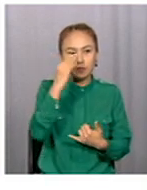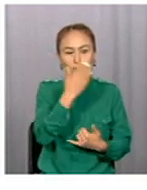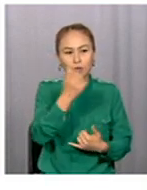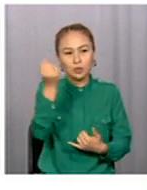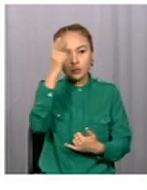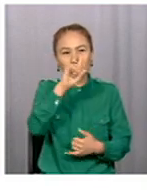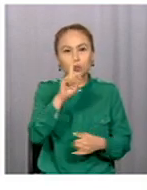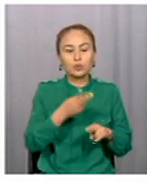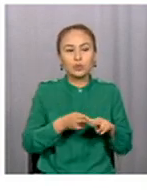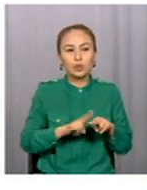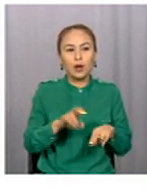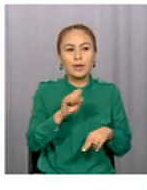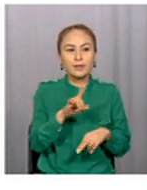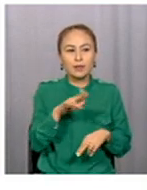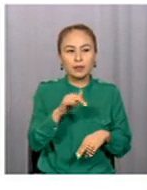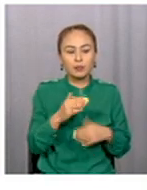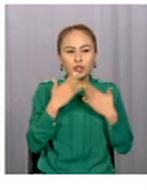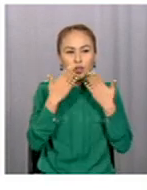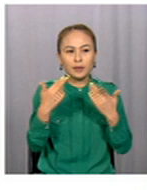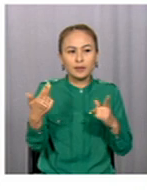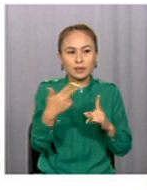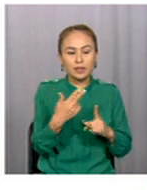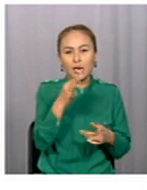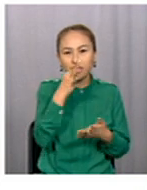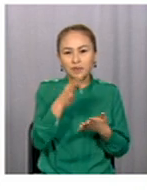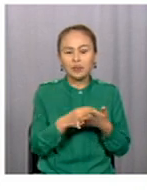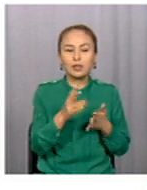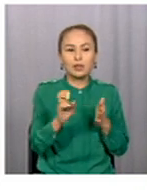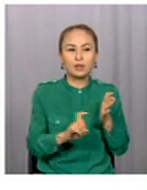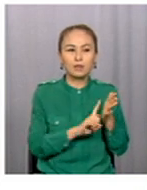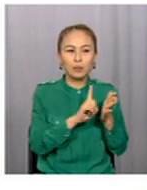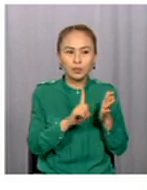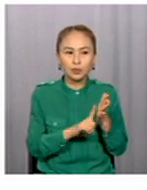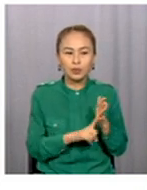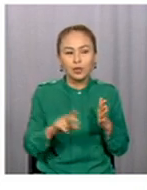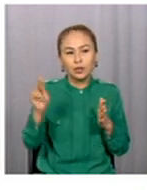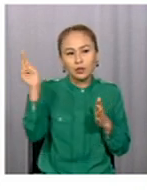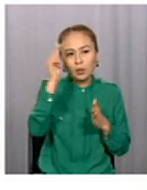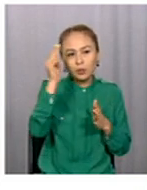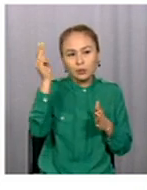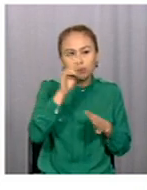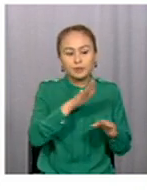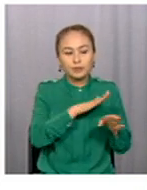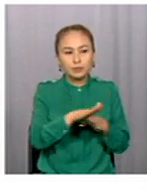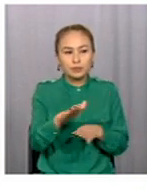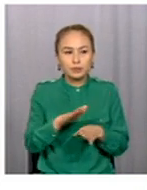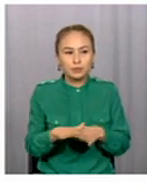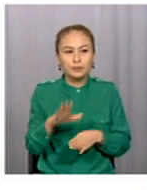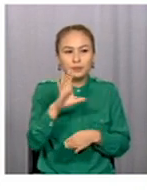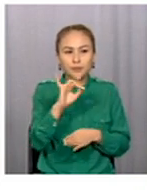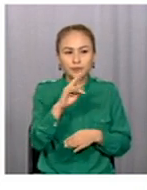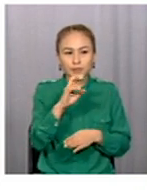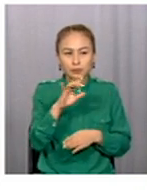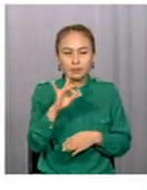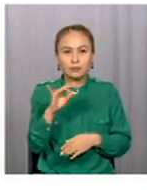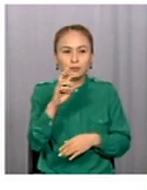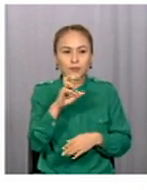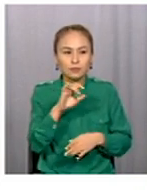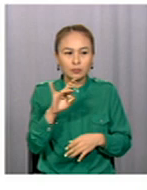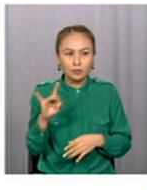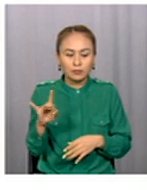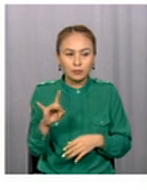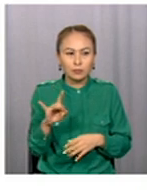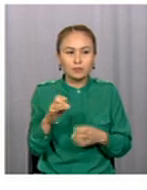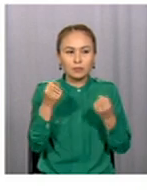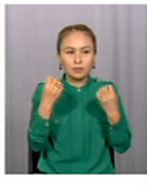что такое Азиада, прочитали текст, ответили на вопросы. Научились выполнять